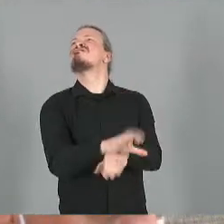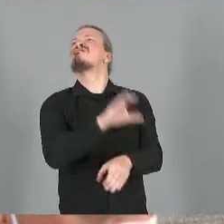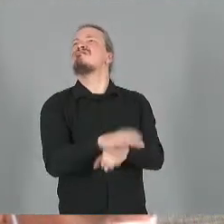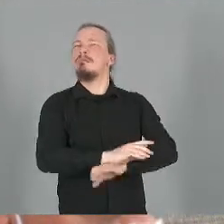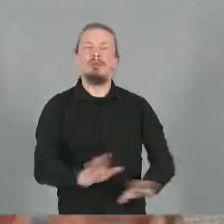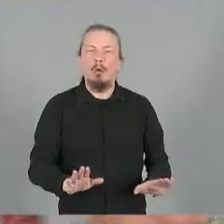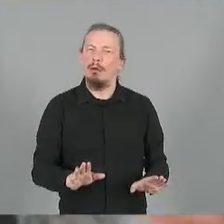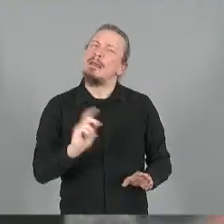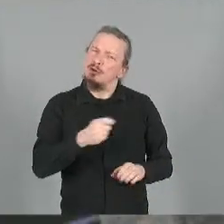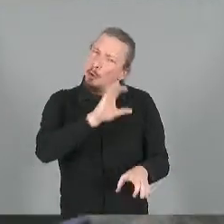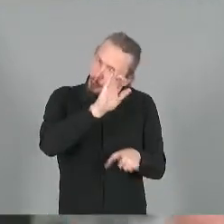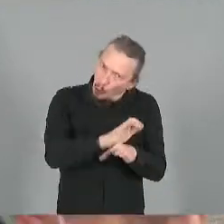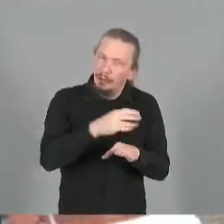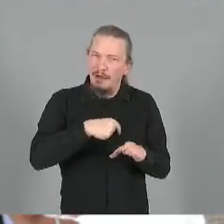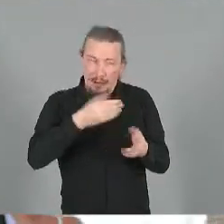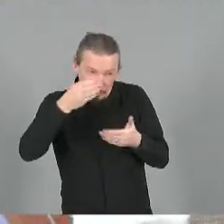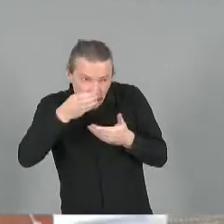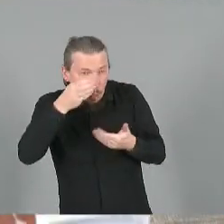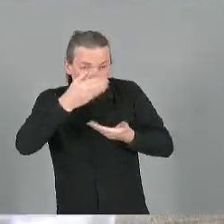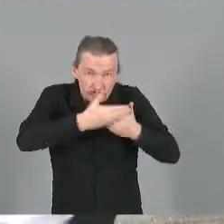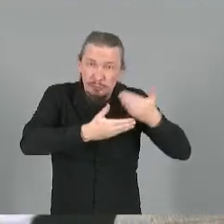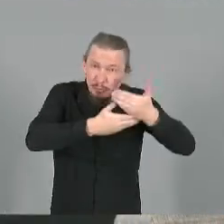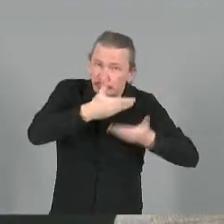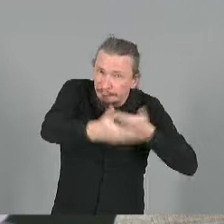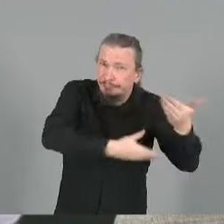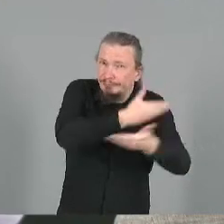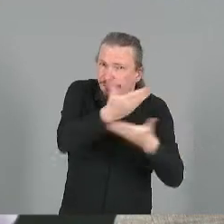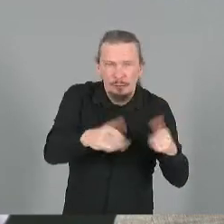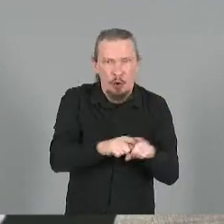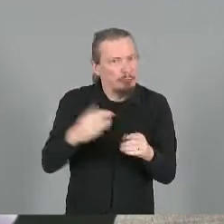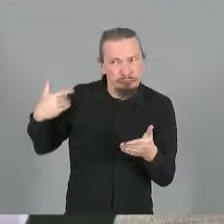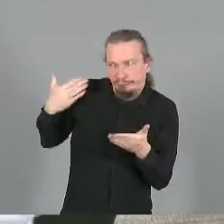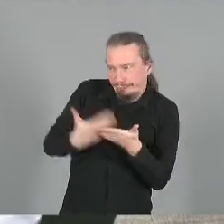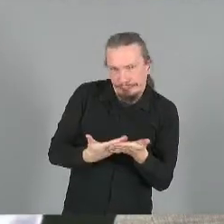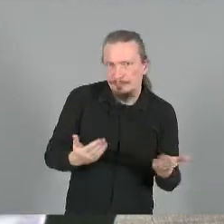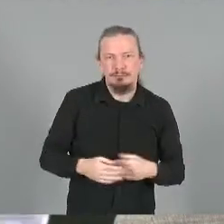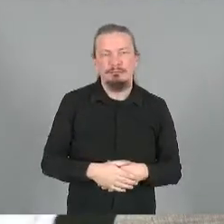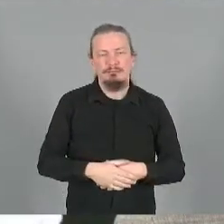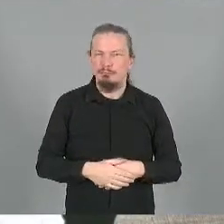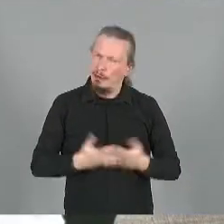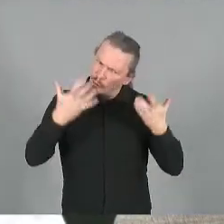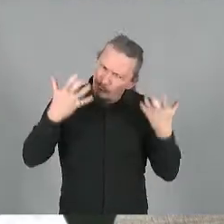stérile. Nous continuerons à nous montrer constructifs, comme nous l'avons été depuis le début du mandat, avec la ferme